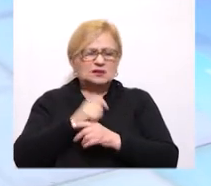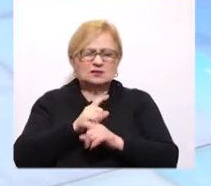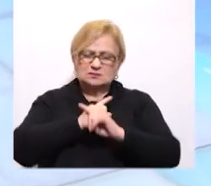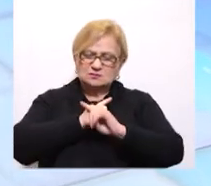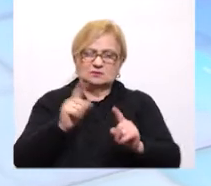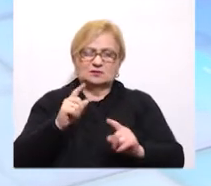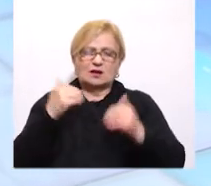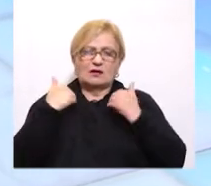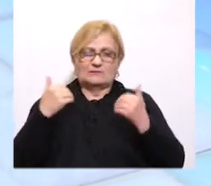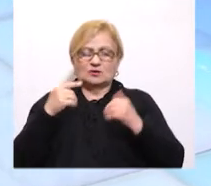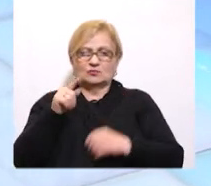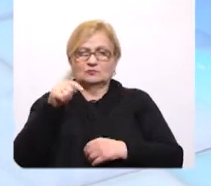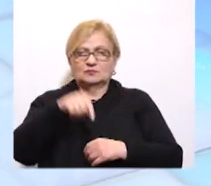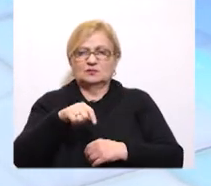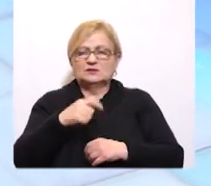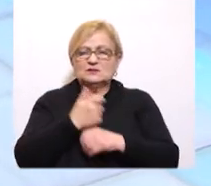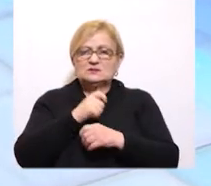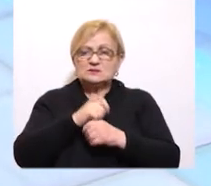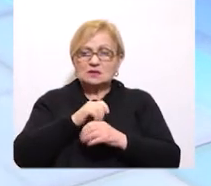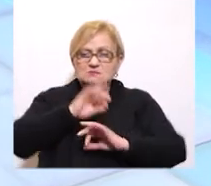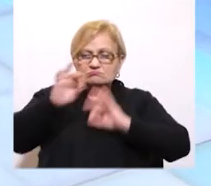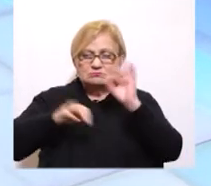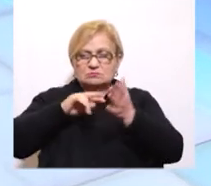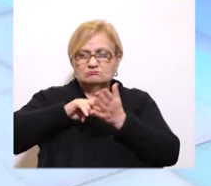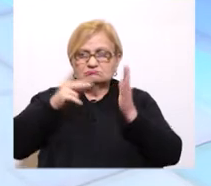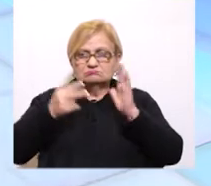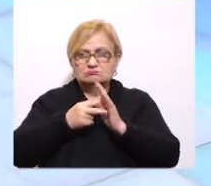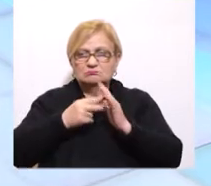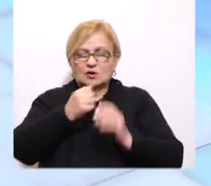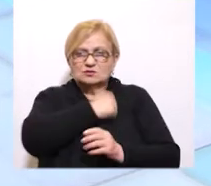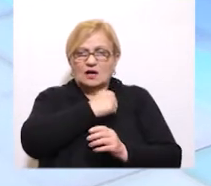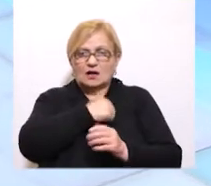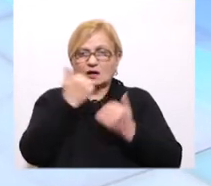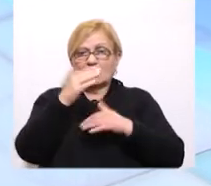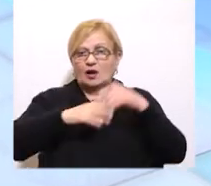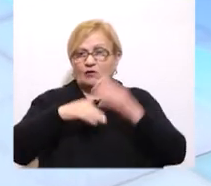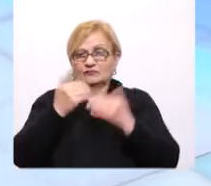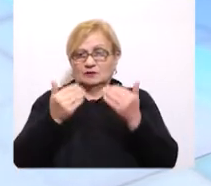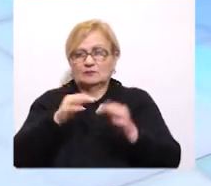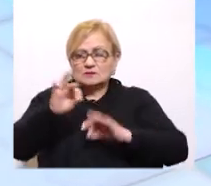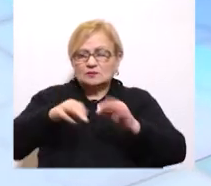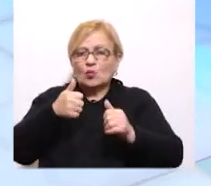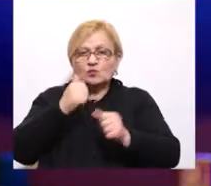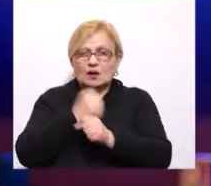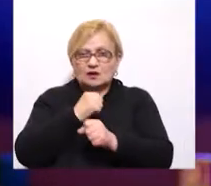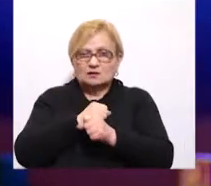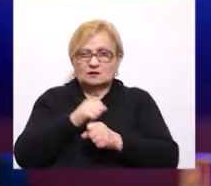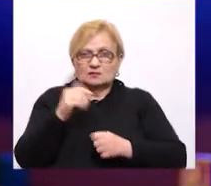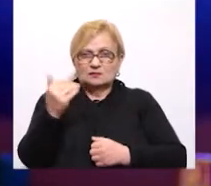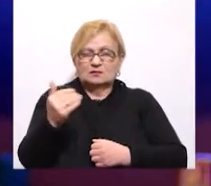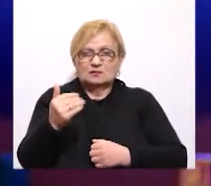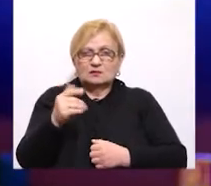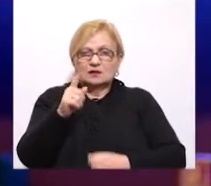ეპიზოდებს, საკვირველ სტრატეგიას, საბრძოლო ხელოვნებას